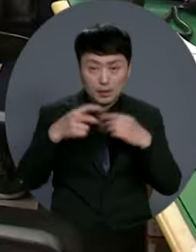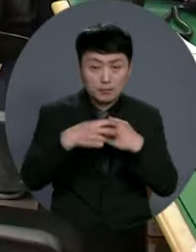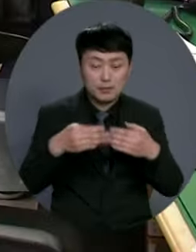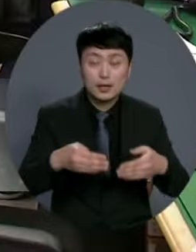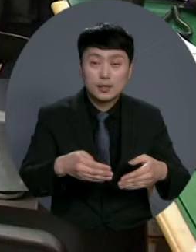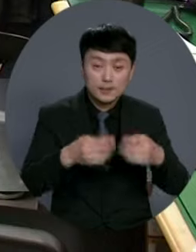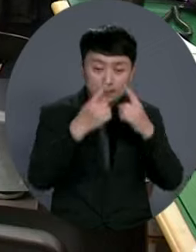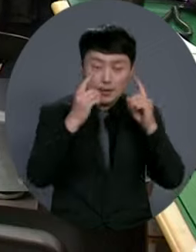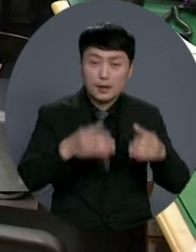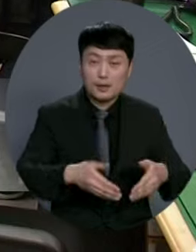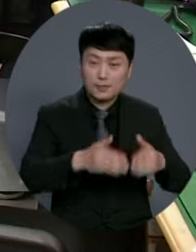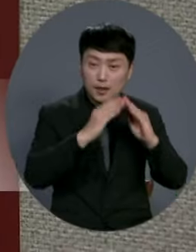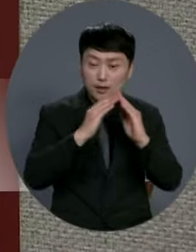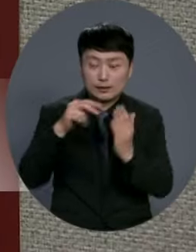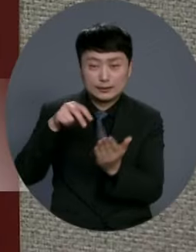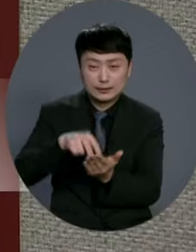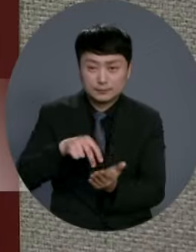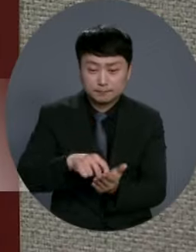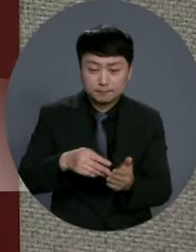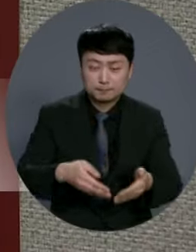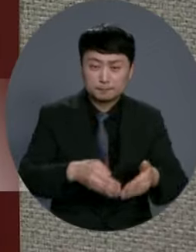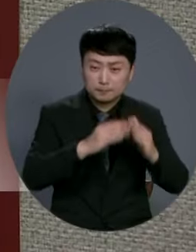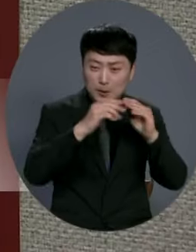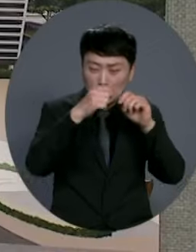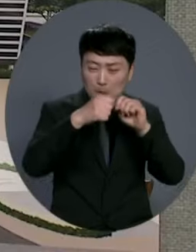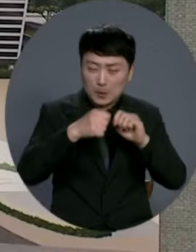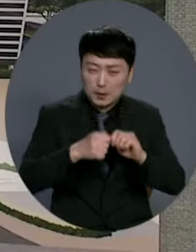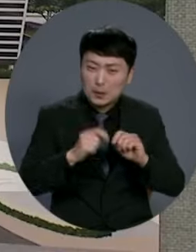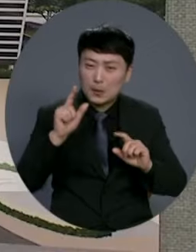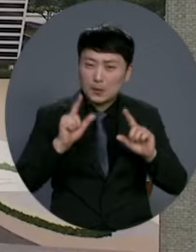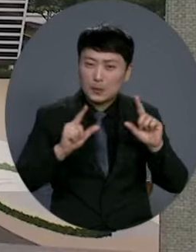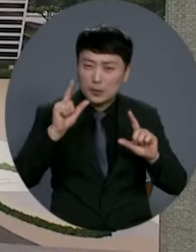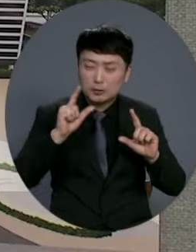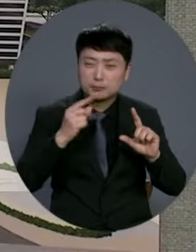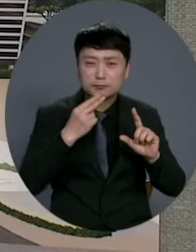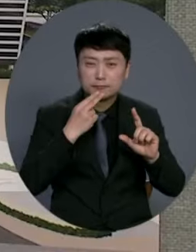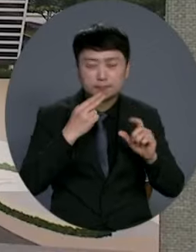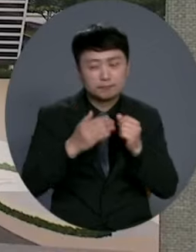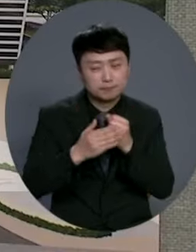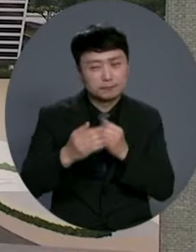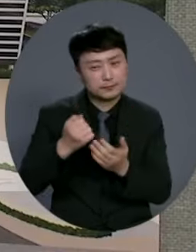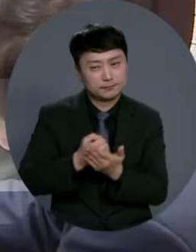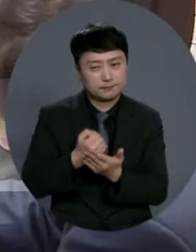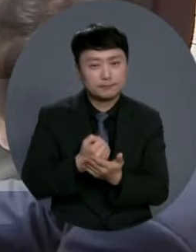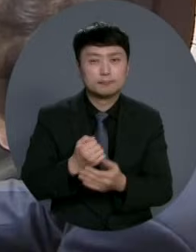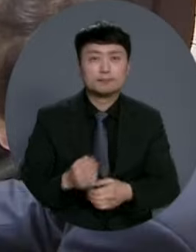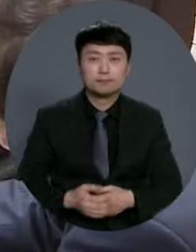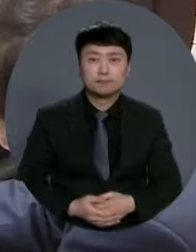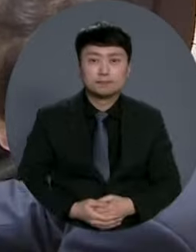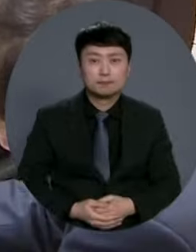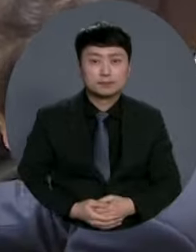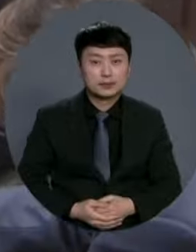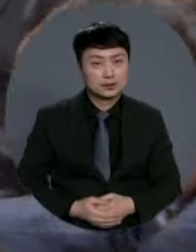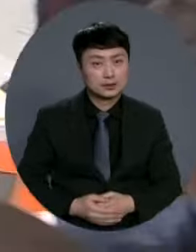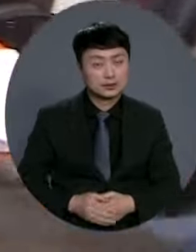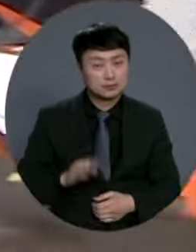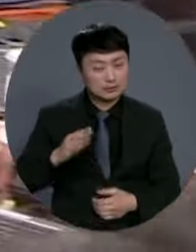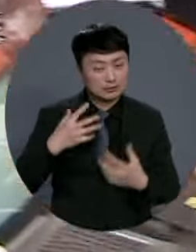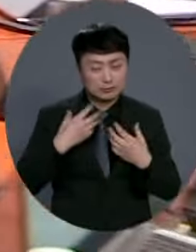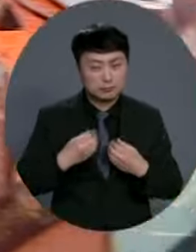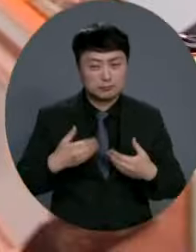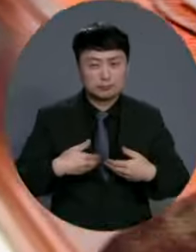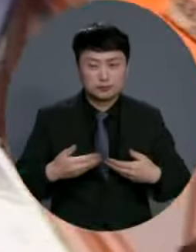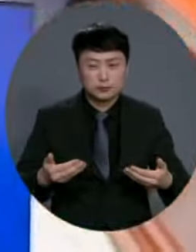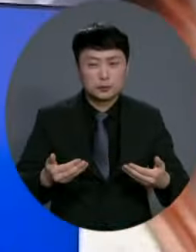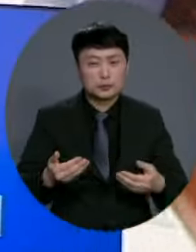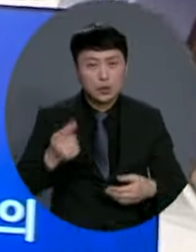포항 입장에서 의과대학 신설에 관한 구체적인 로드맵이 나오지 않은 것은 아쉬운 대목입니다. 하지만 미리 실망할 필요는